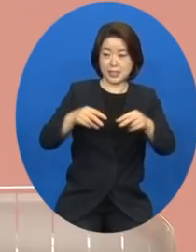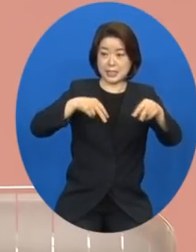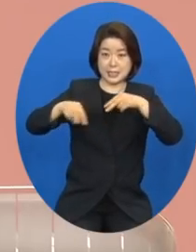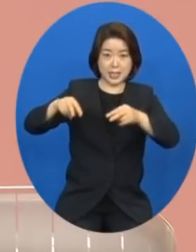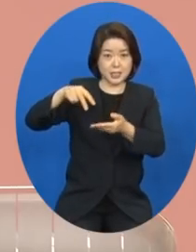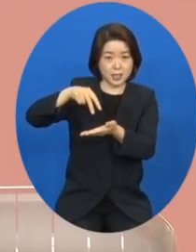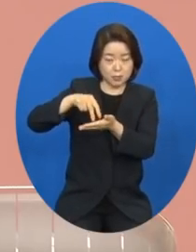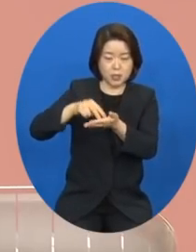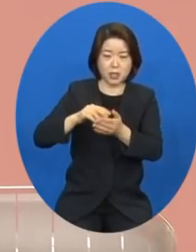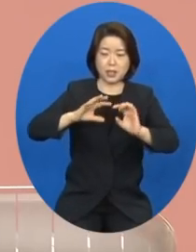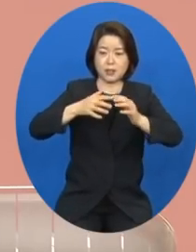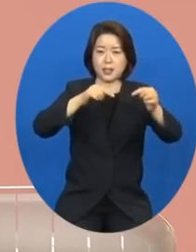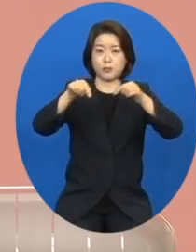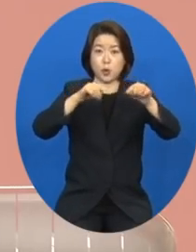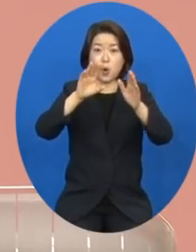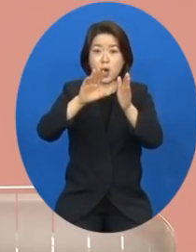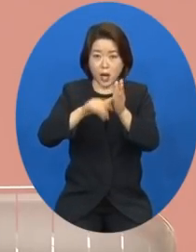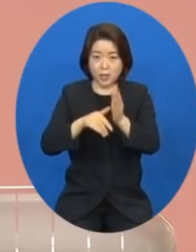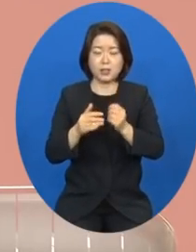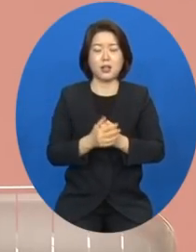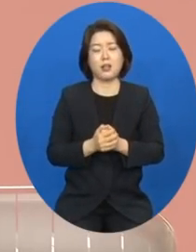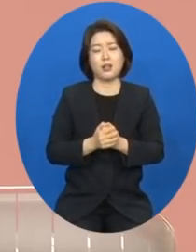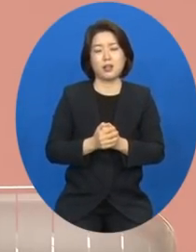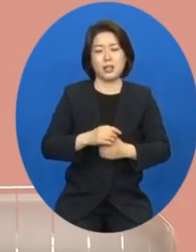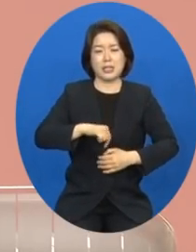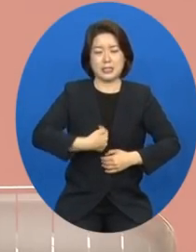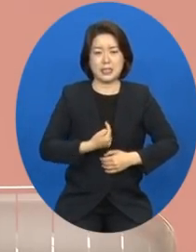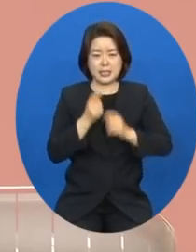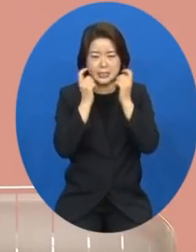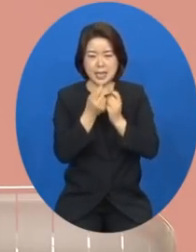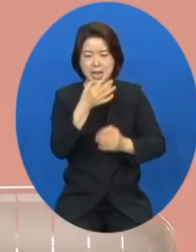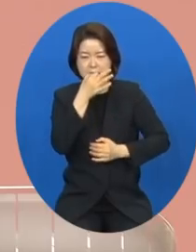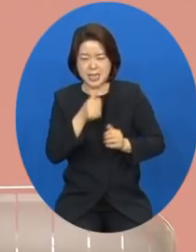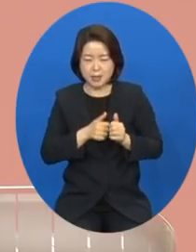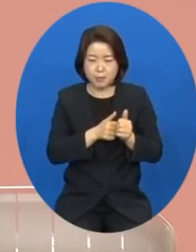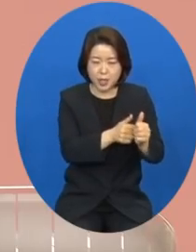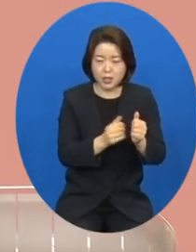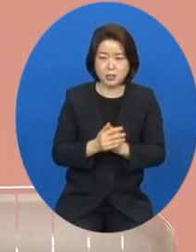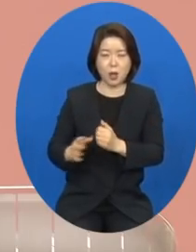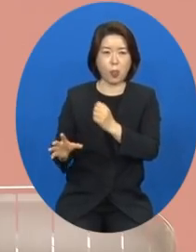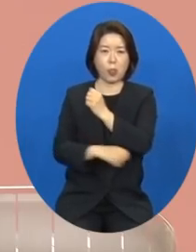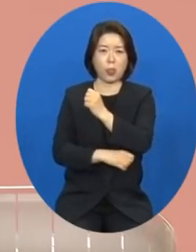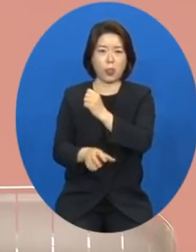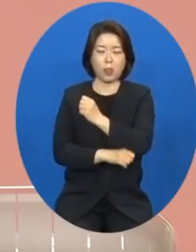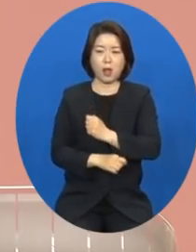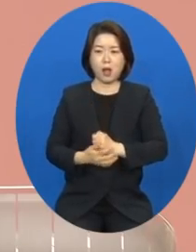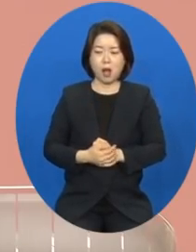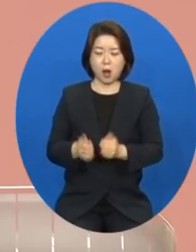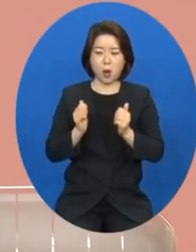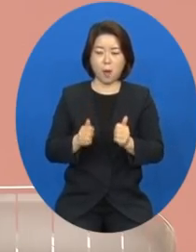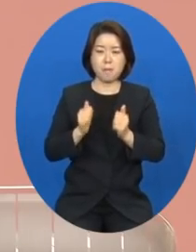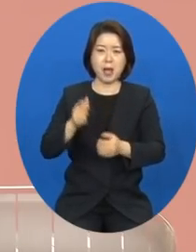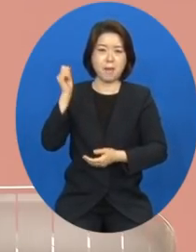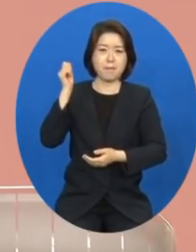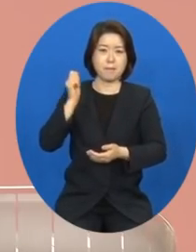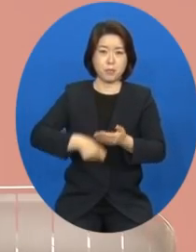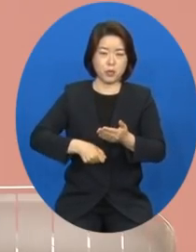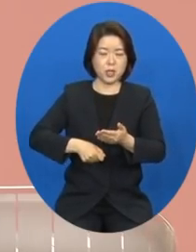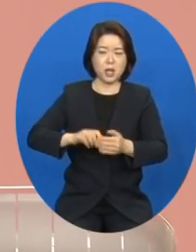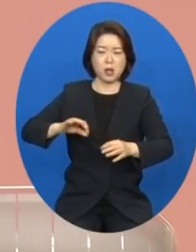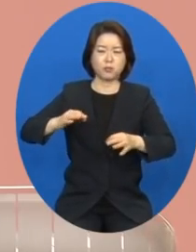나라를 통치할 때에 자신의 사사로운 이익을 따라서 뇌물을 받고 불의한 판결을 했던 이 드림 을 보게